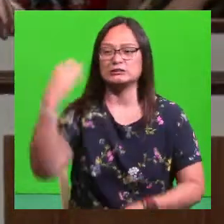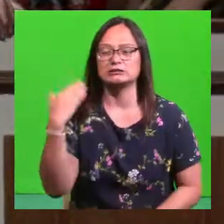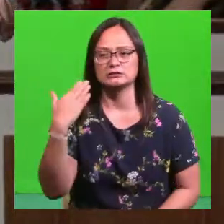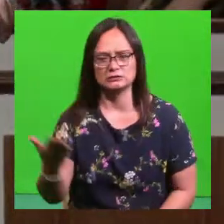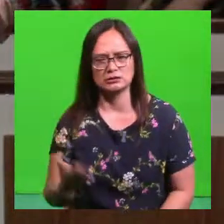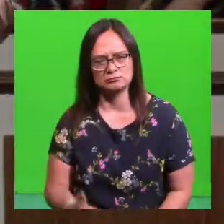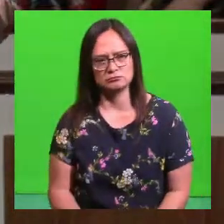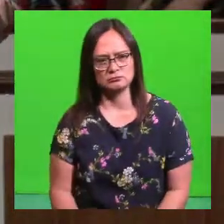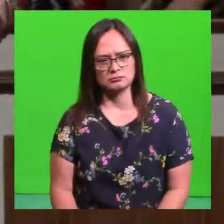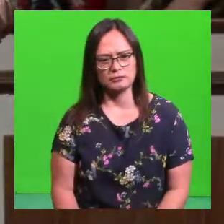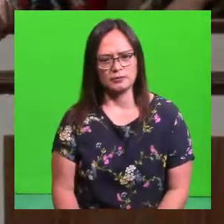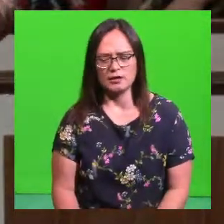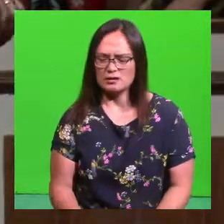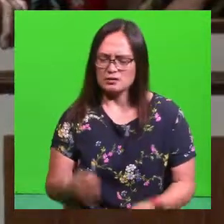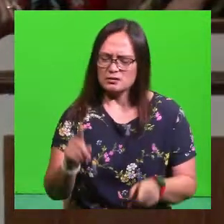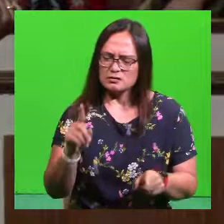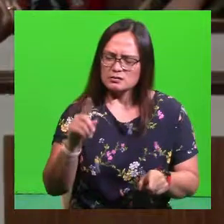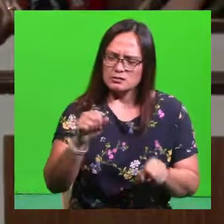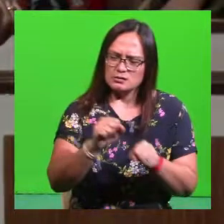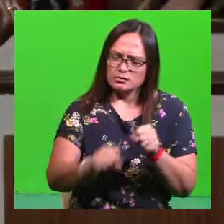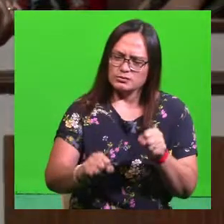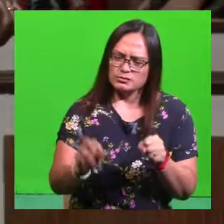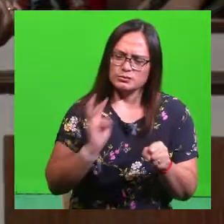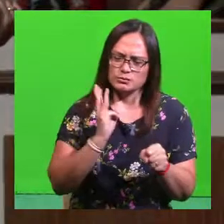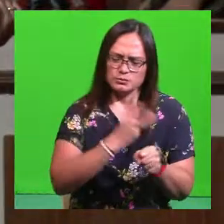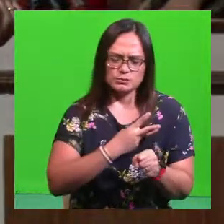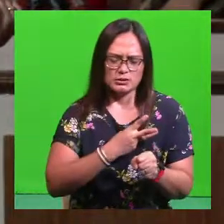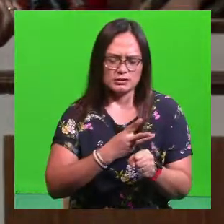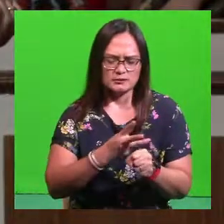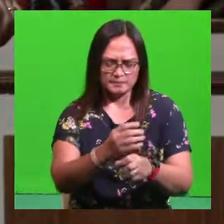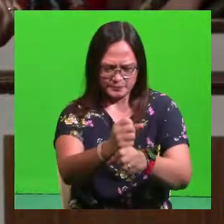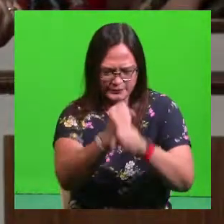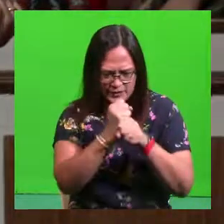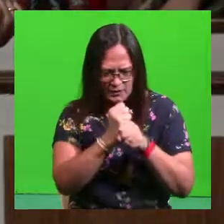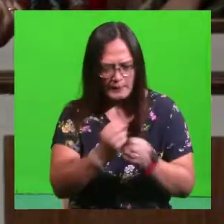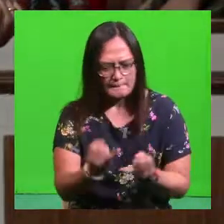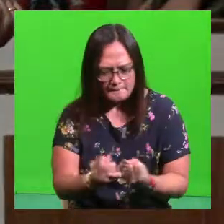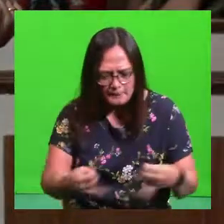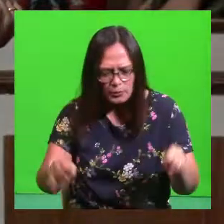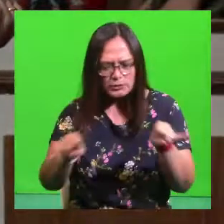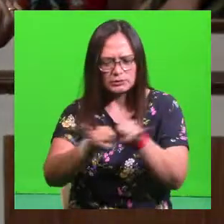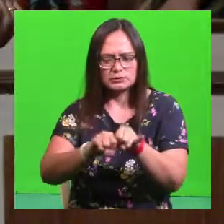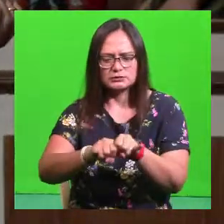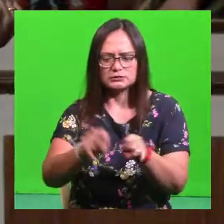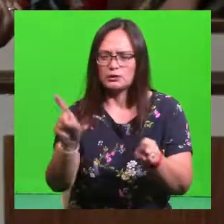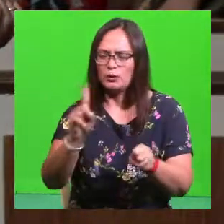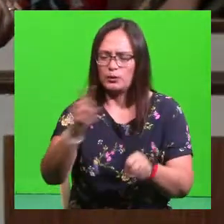atin. You see, kaya nga doon sa Hebreo Kapitulo